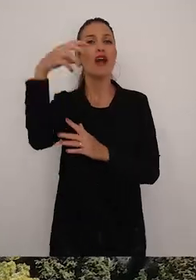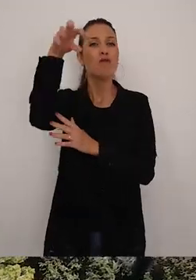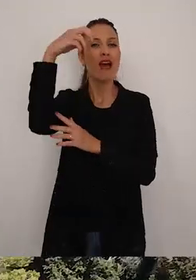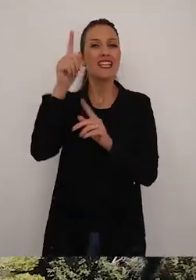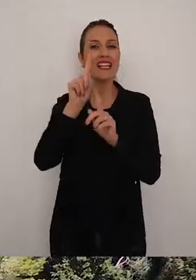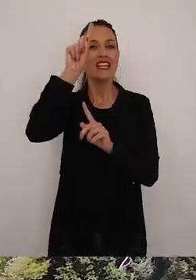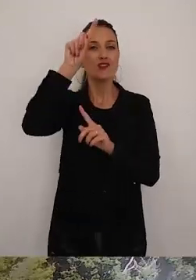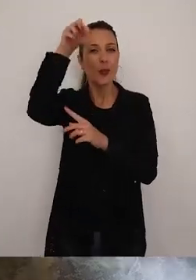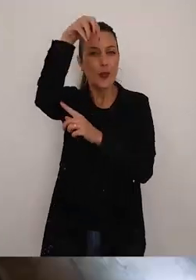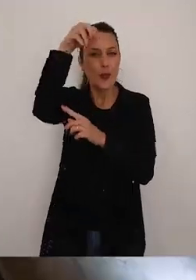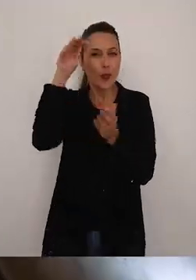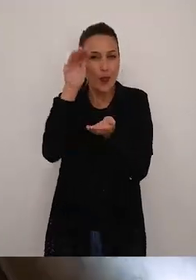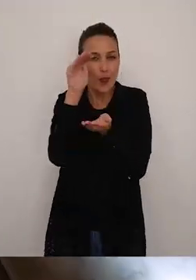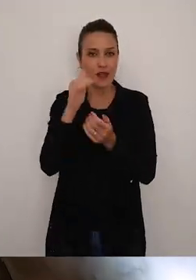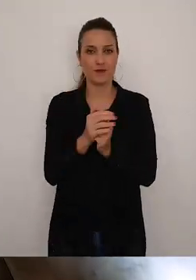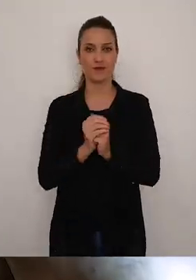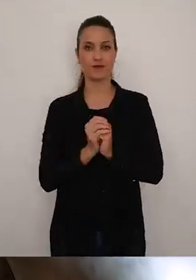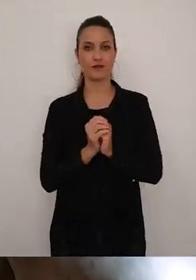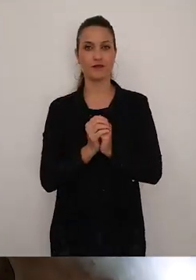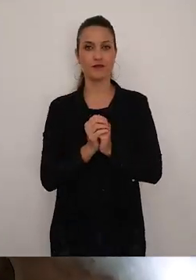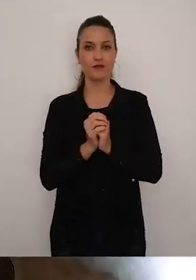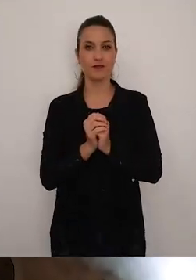piccolo campanile.